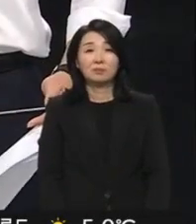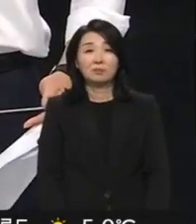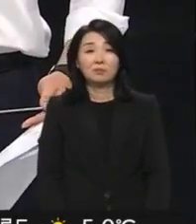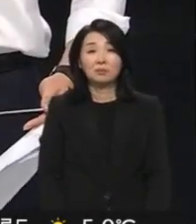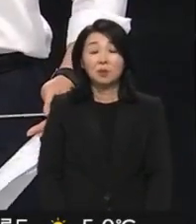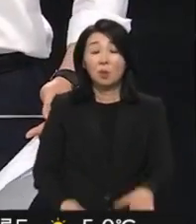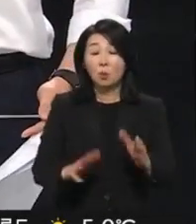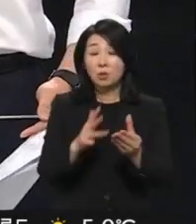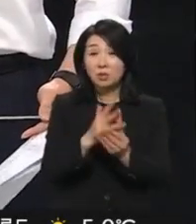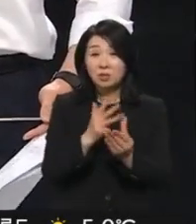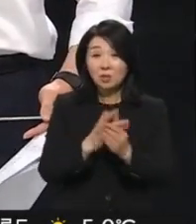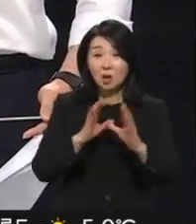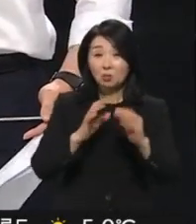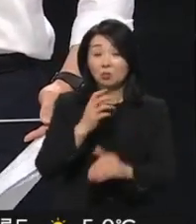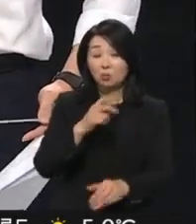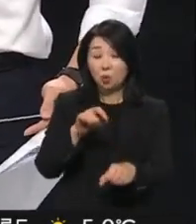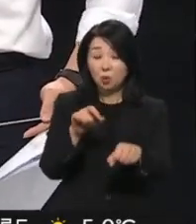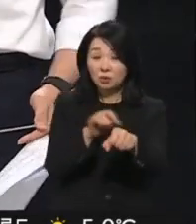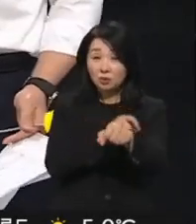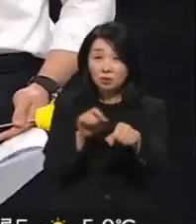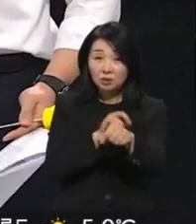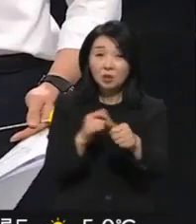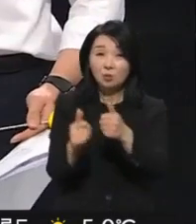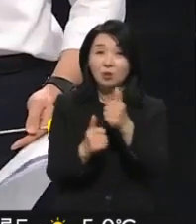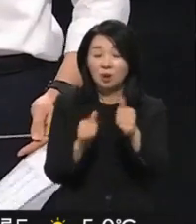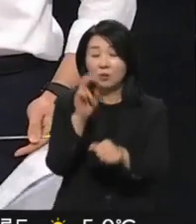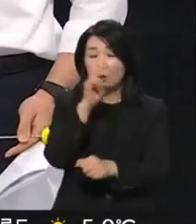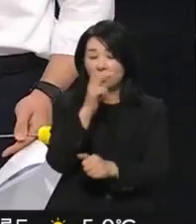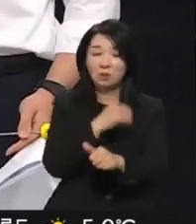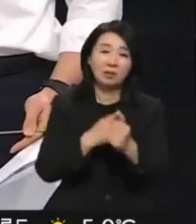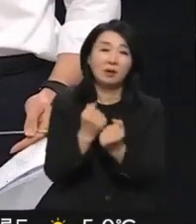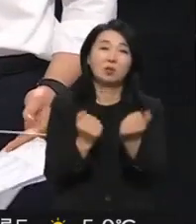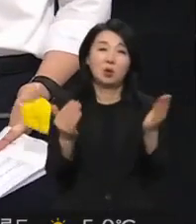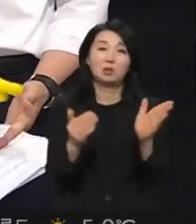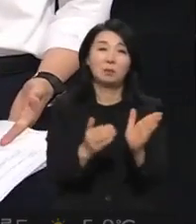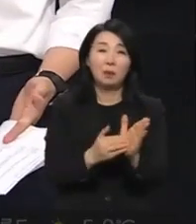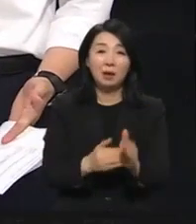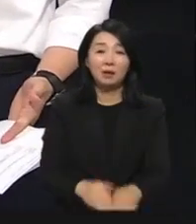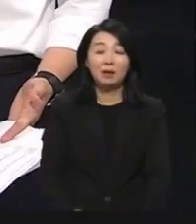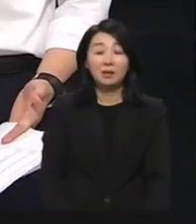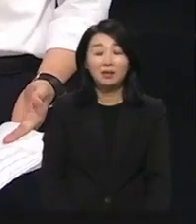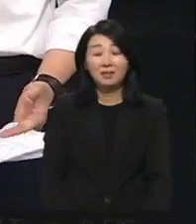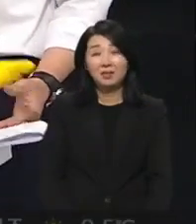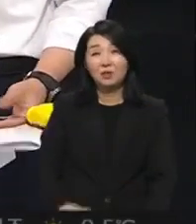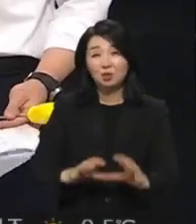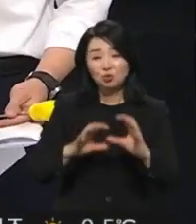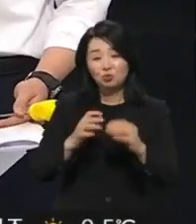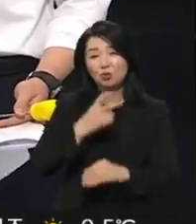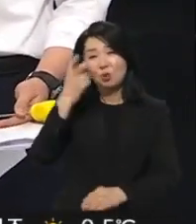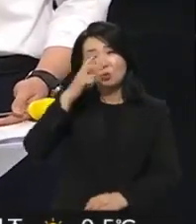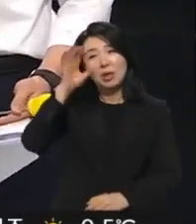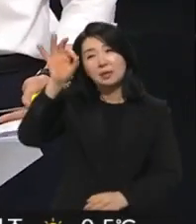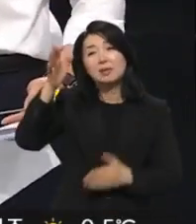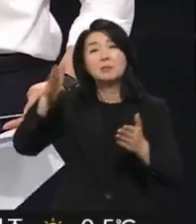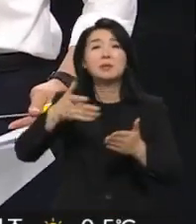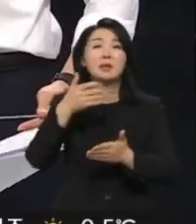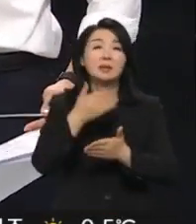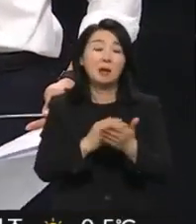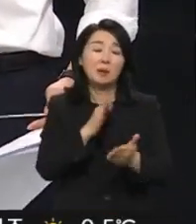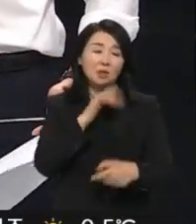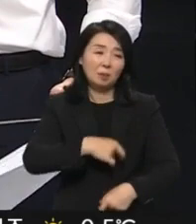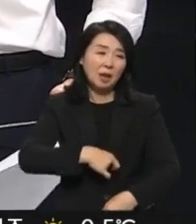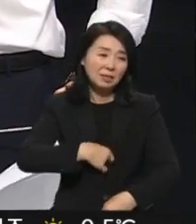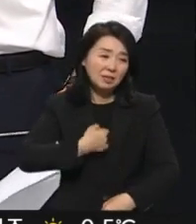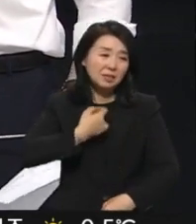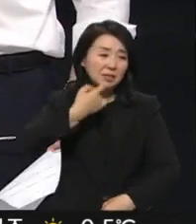자, 오늘은 이태원 국조특위 오전 상황을 요약 정리해드렸는데요. 10여일 남은 국정조사, 과연 진실을